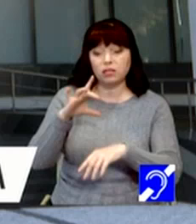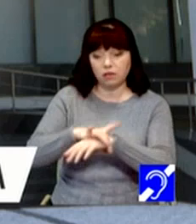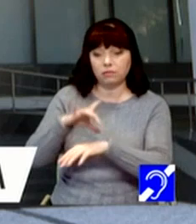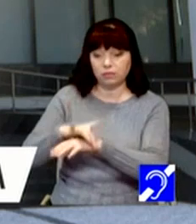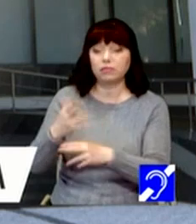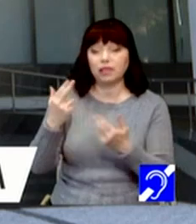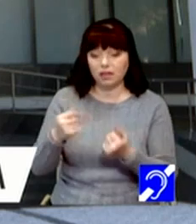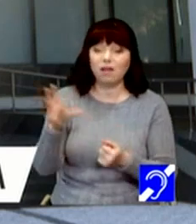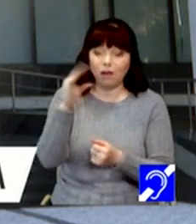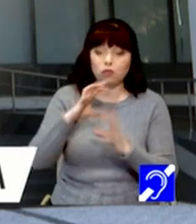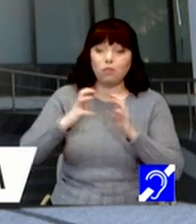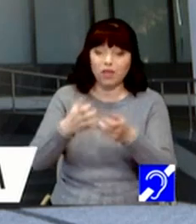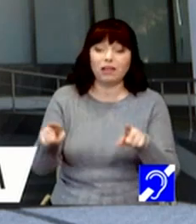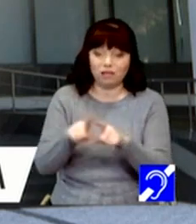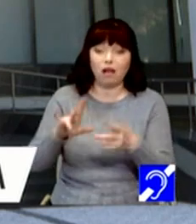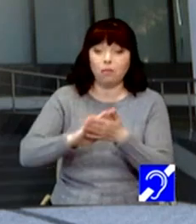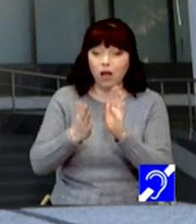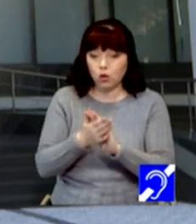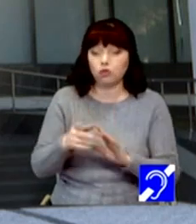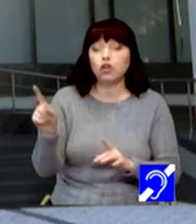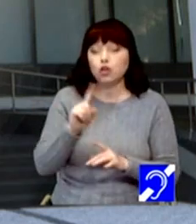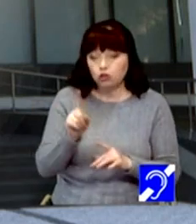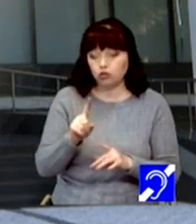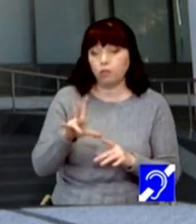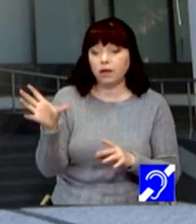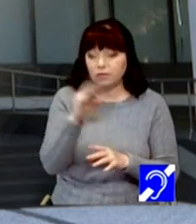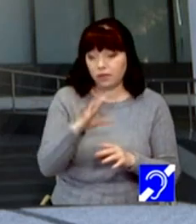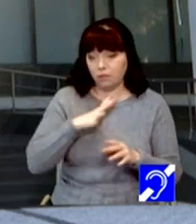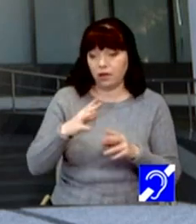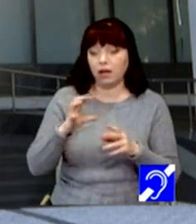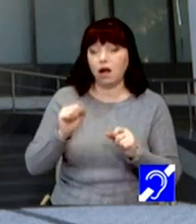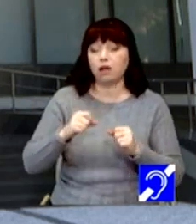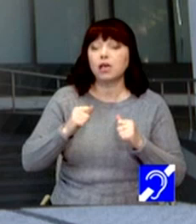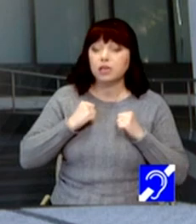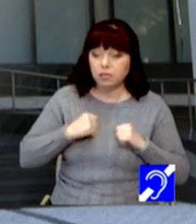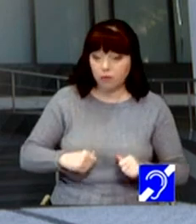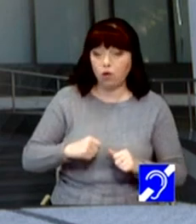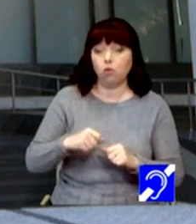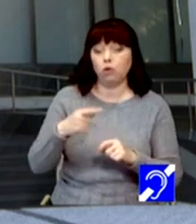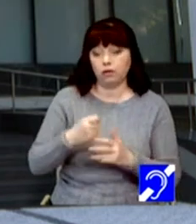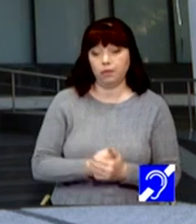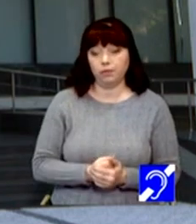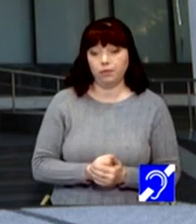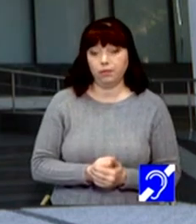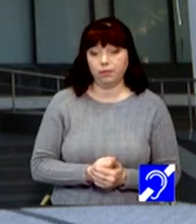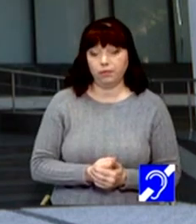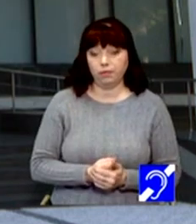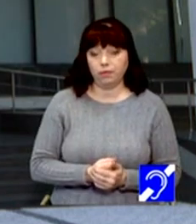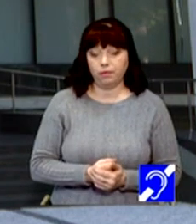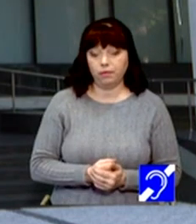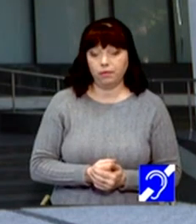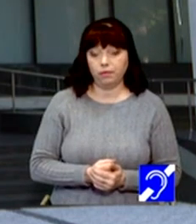evaluarea oportunității atribuirii nivelurilor de alertă este stabilită în baza criteriilor naționale distincte m